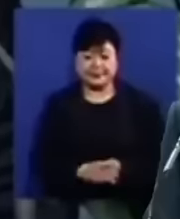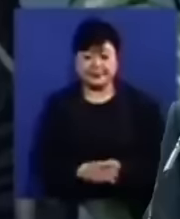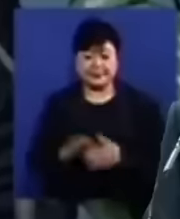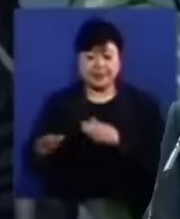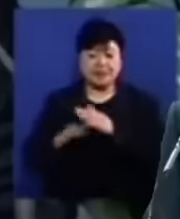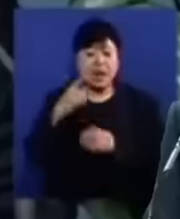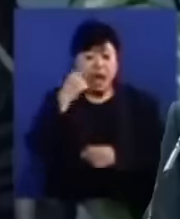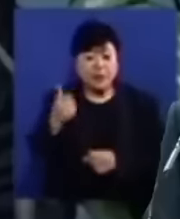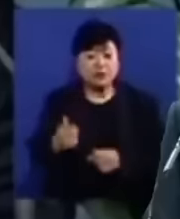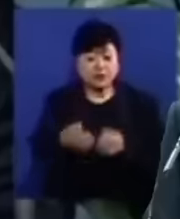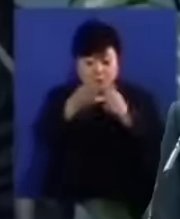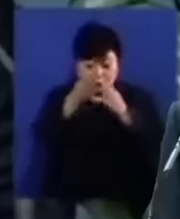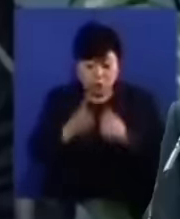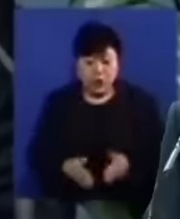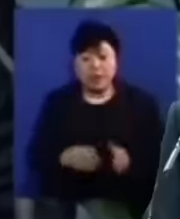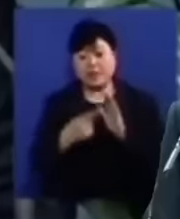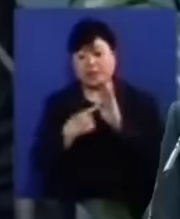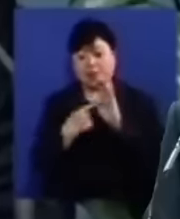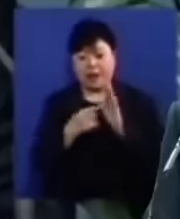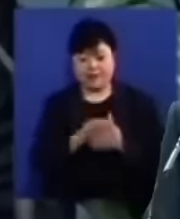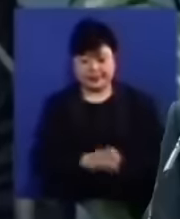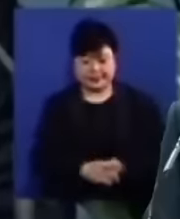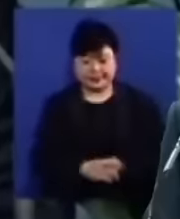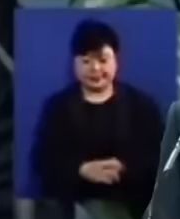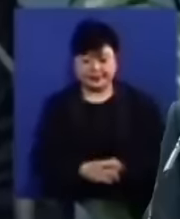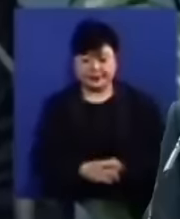가정의 아버지를 통해서 오는 것입니다.